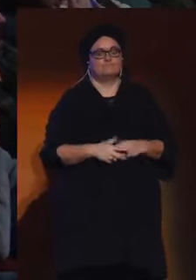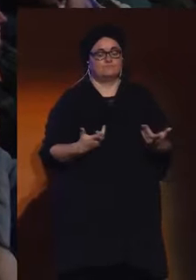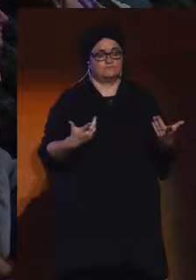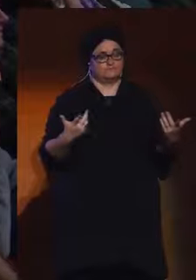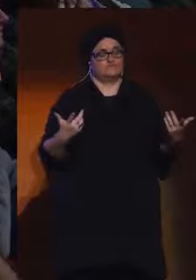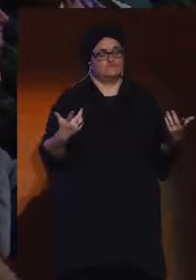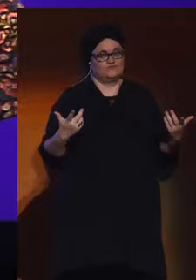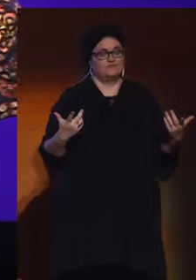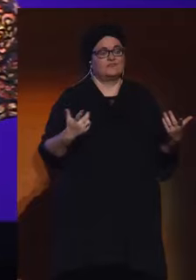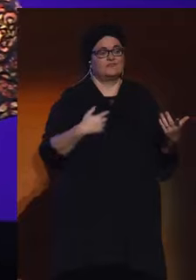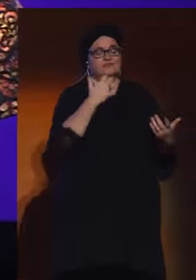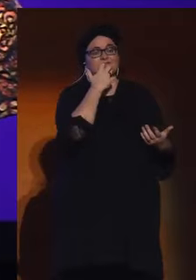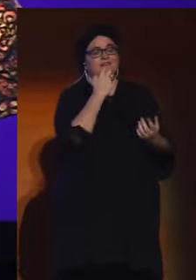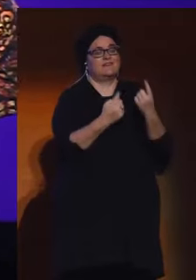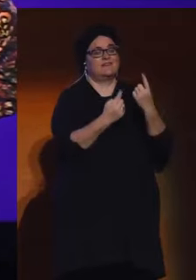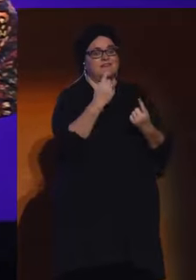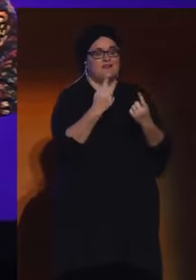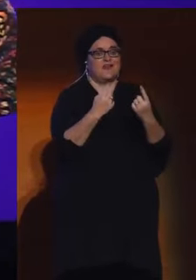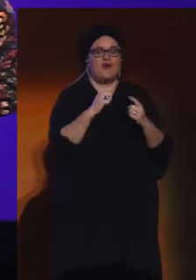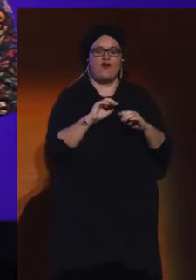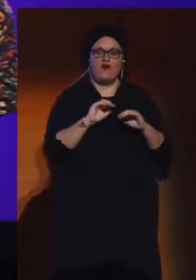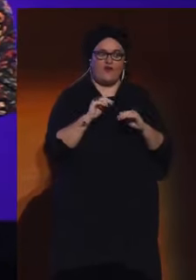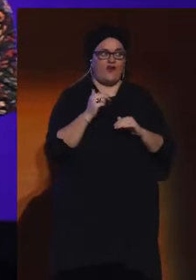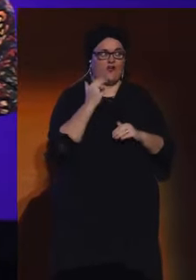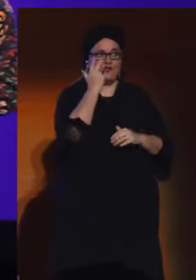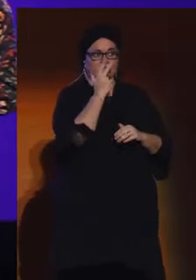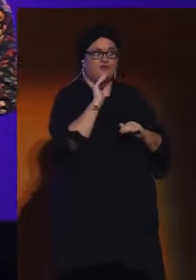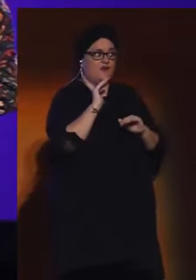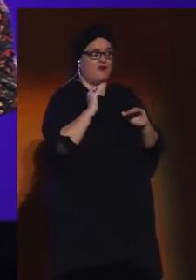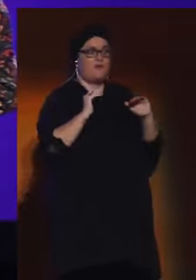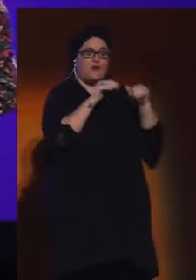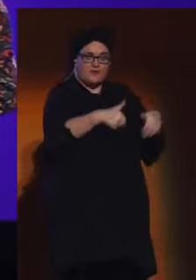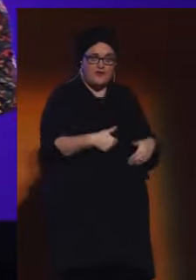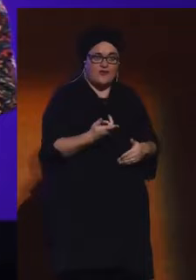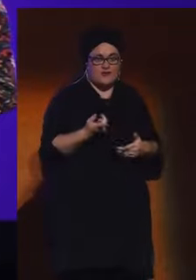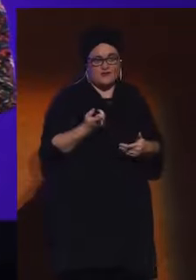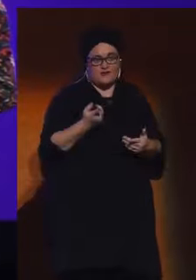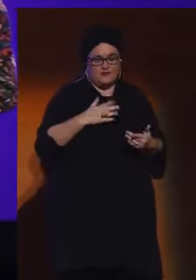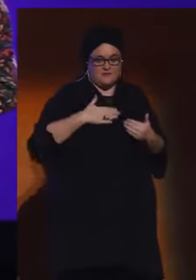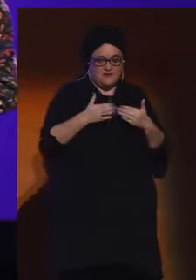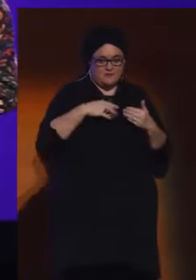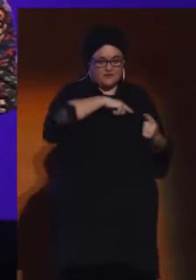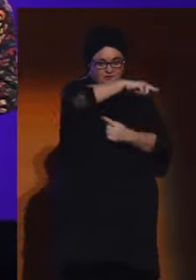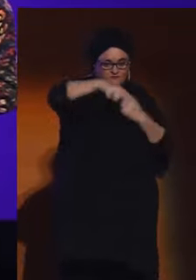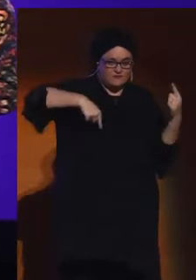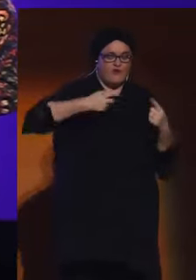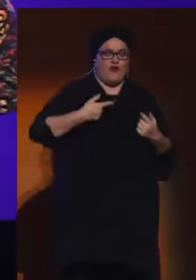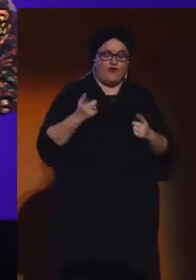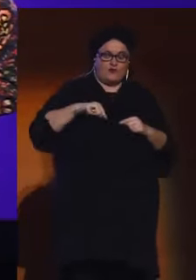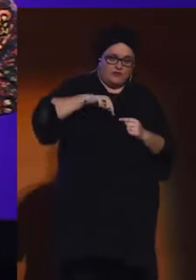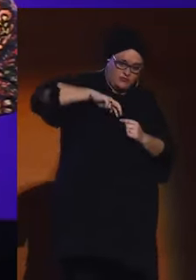Hori bai, noizbait itzuliko naizela oso garbi dut. Nire ate birakaria berriro hartuko dut